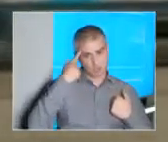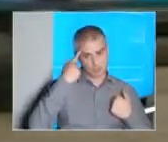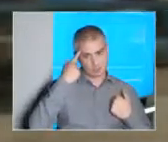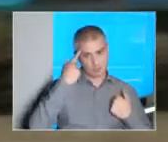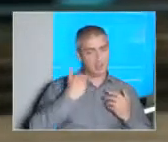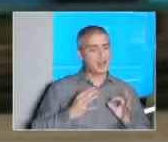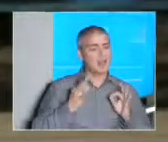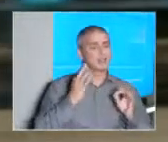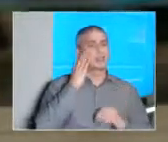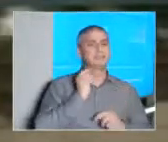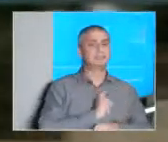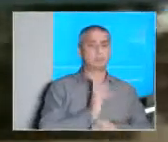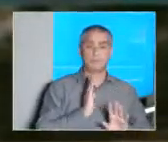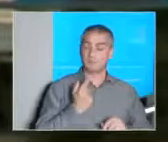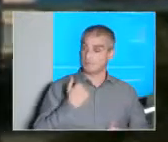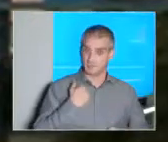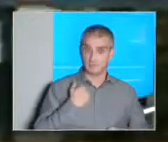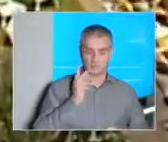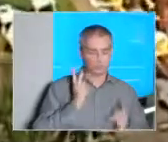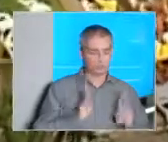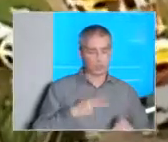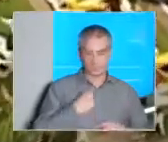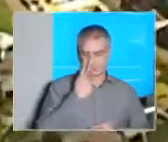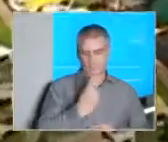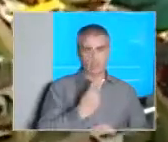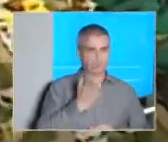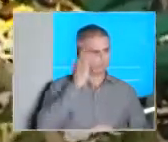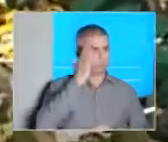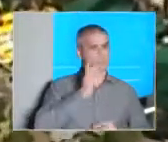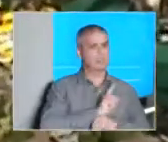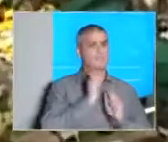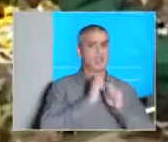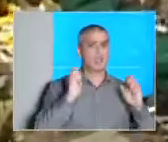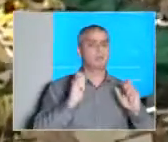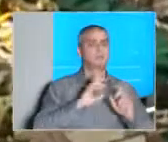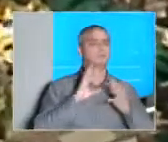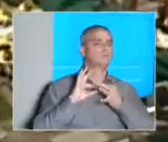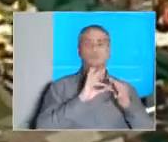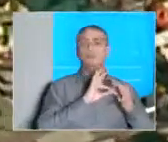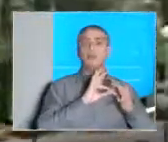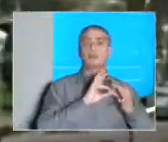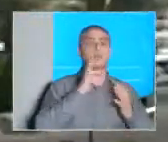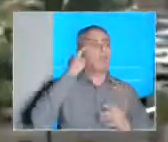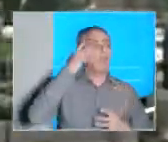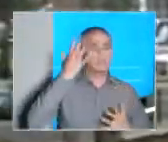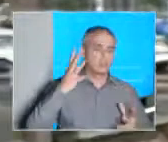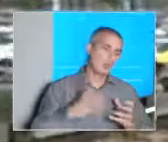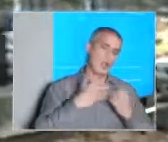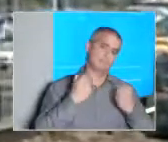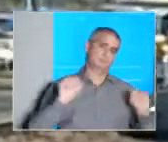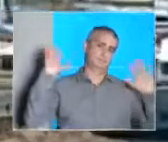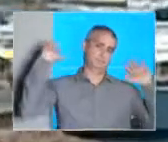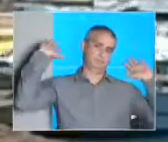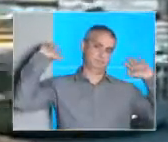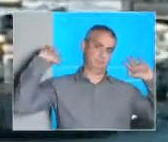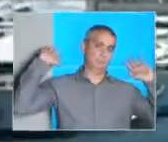את הסיפוקים המיידיים שלו, ואני מאלו שיש לו יכולת לראות בראייה חזונית, ארוכת טווח. המשפט, באין חזון יפרה עם, זה משפט שמלווה